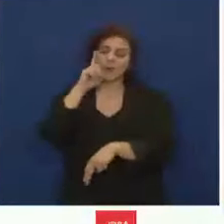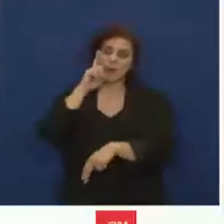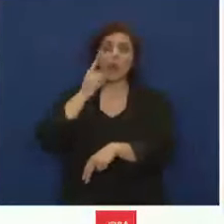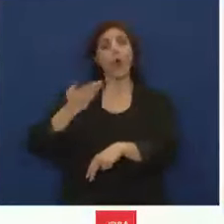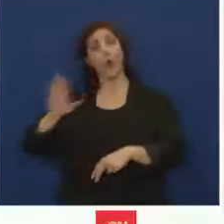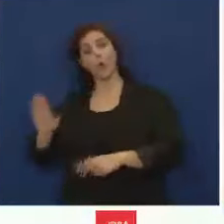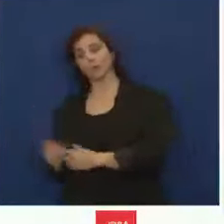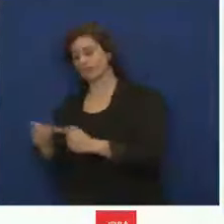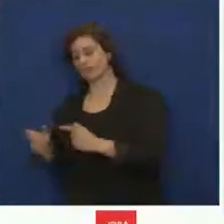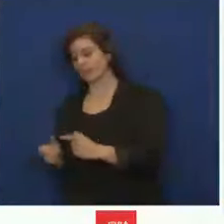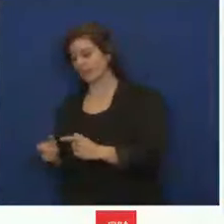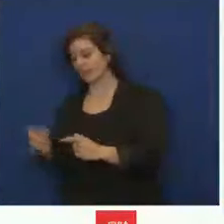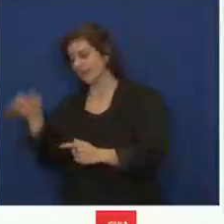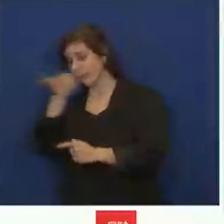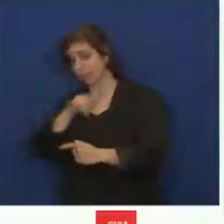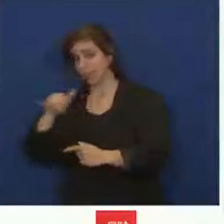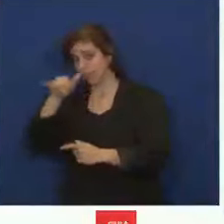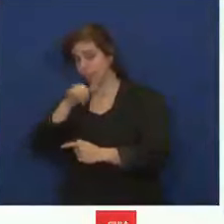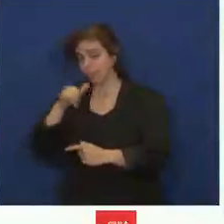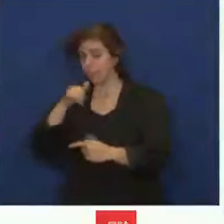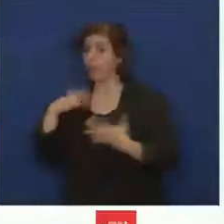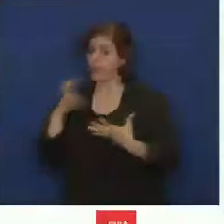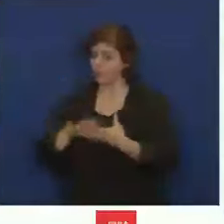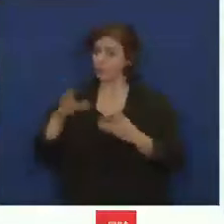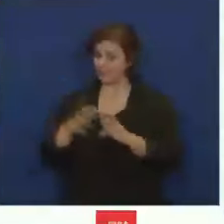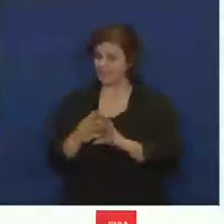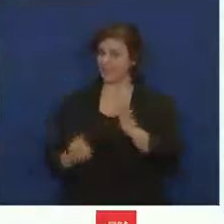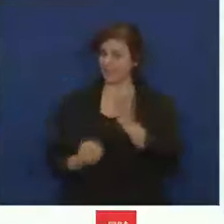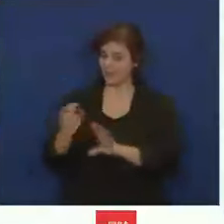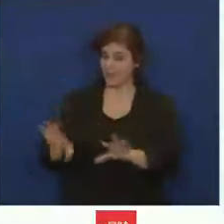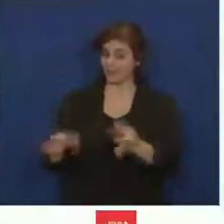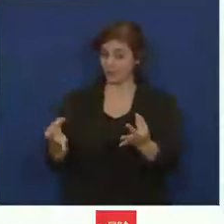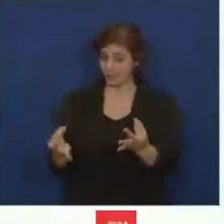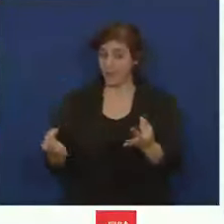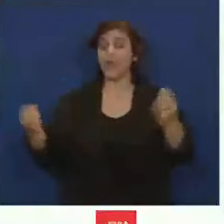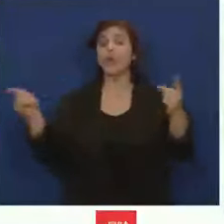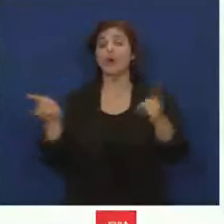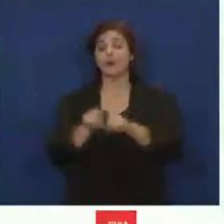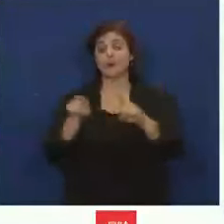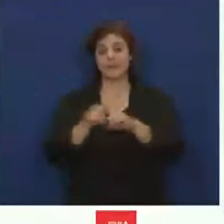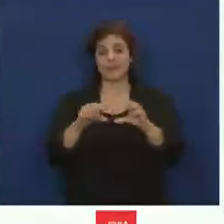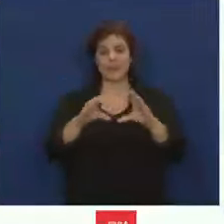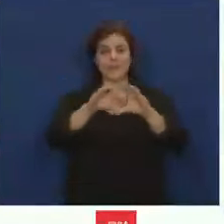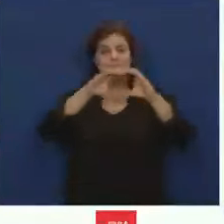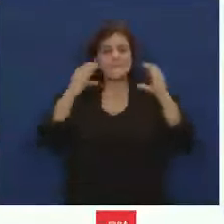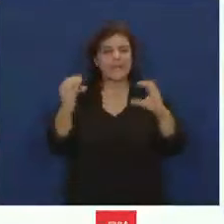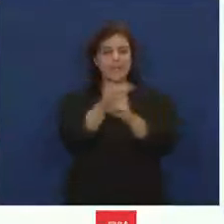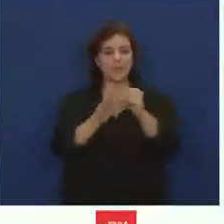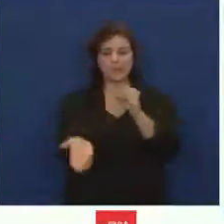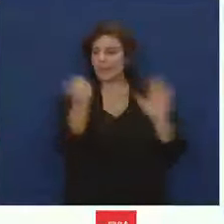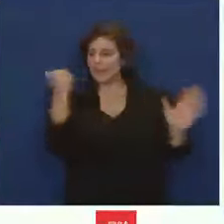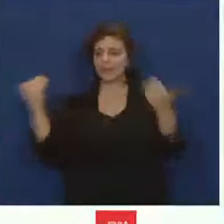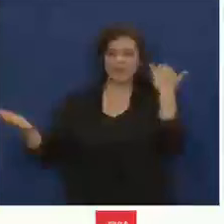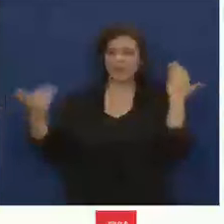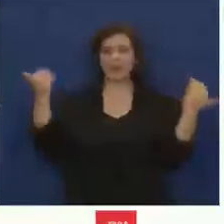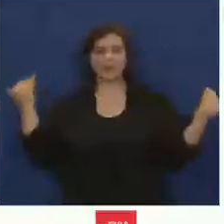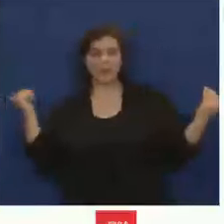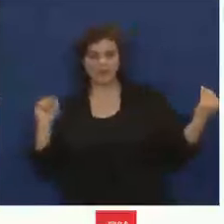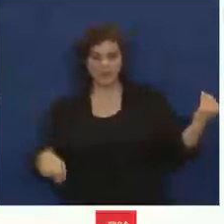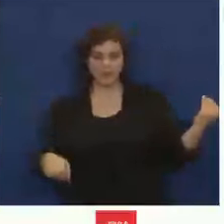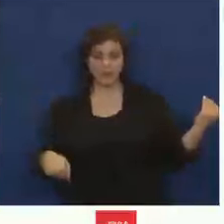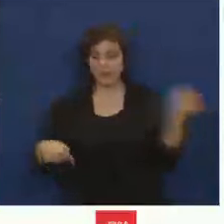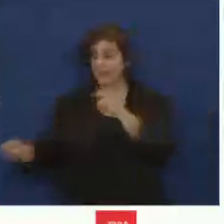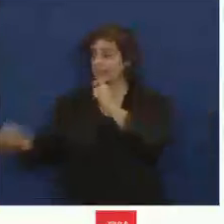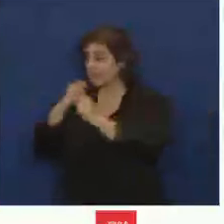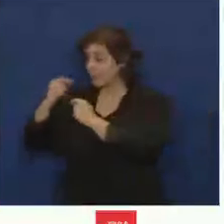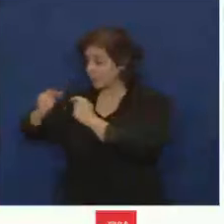précédente société, ajoutant qu'il convenait de retirer l'ensemble des briques. Des discussions étaient, semble-t-il, en cours